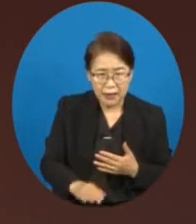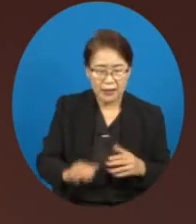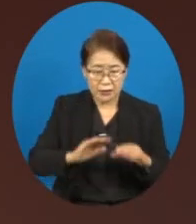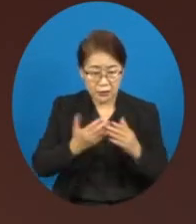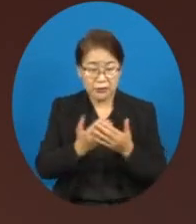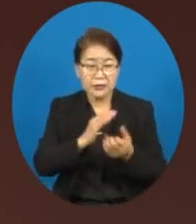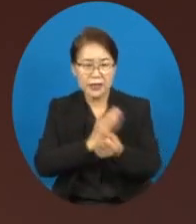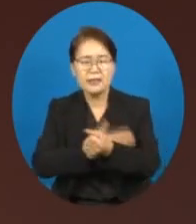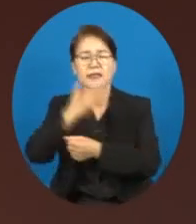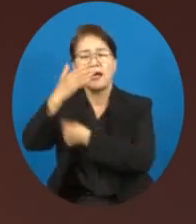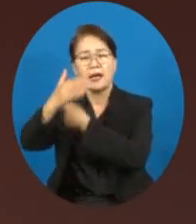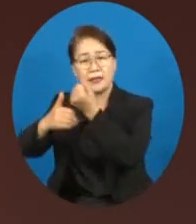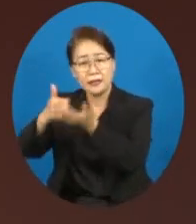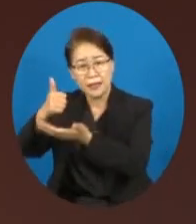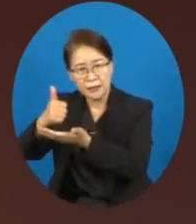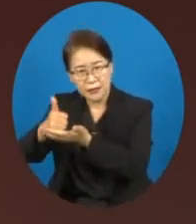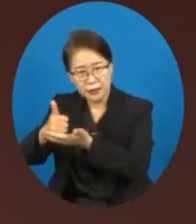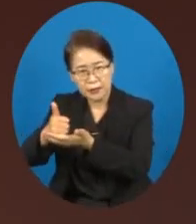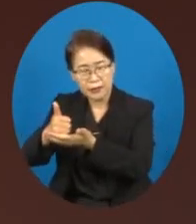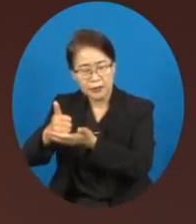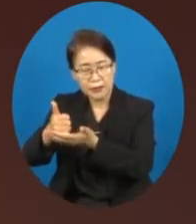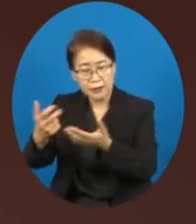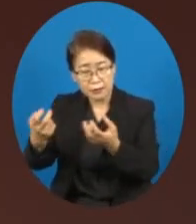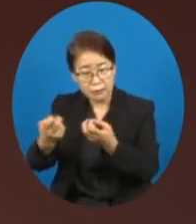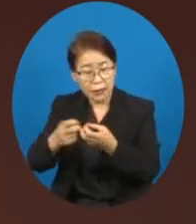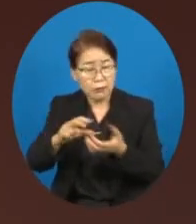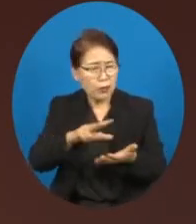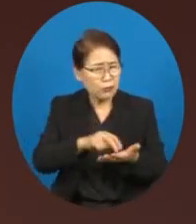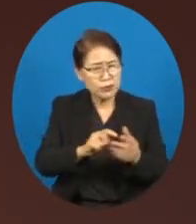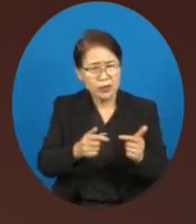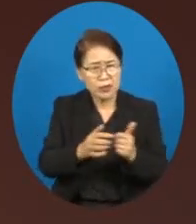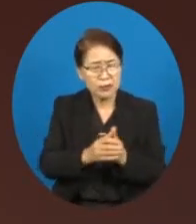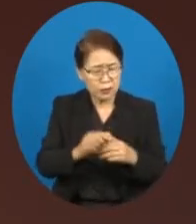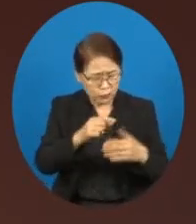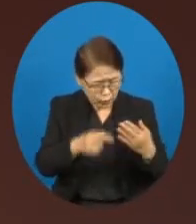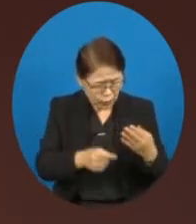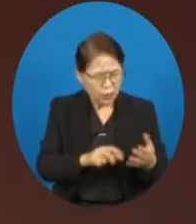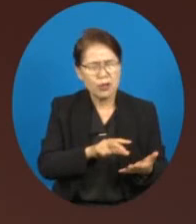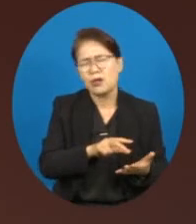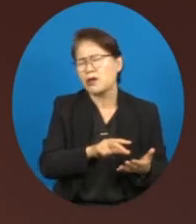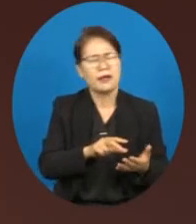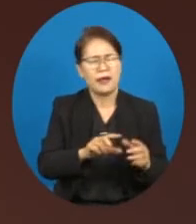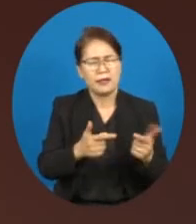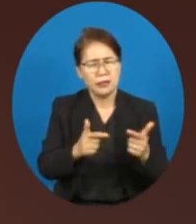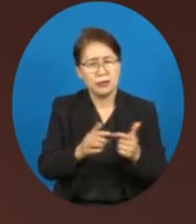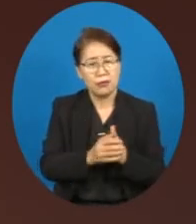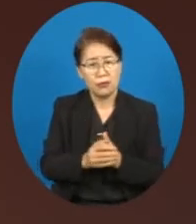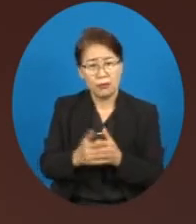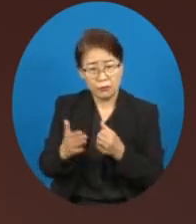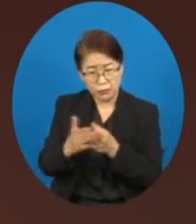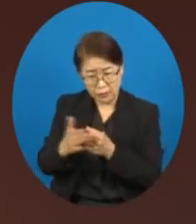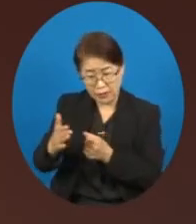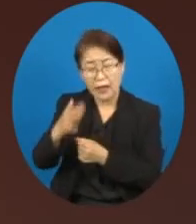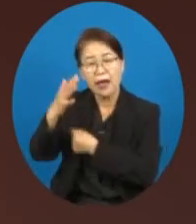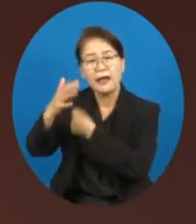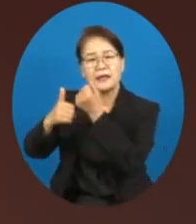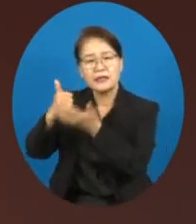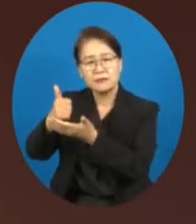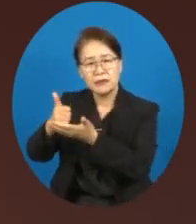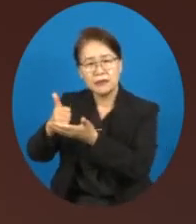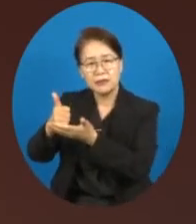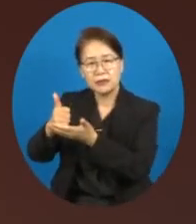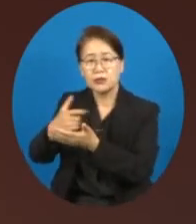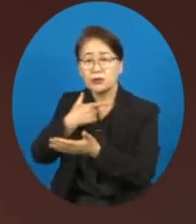전능하신 우리 하나님은 방법의 문제가 아니잖아요. 프로그램의 문제가 아니잖아요. 그래서 하나님은